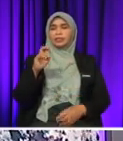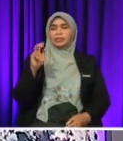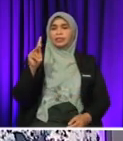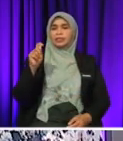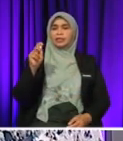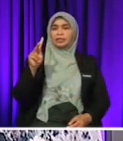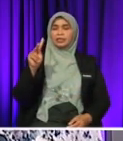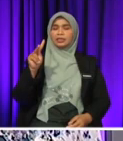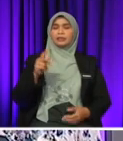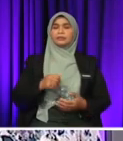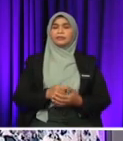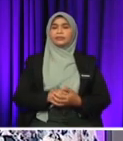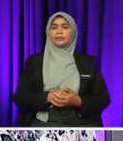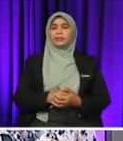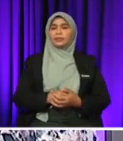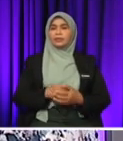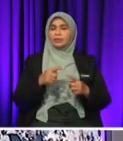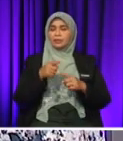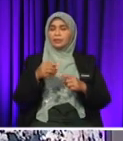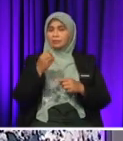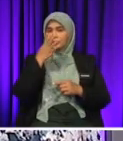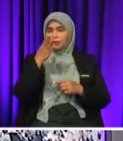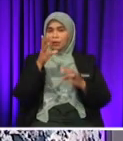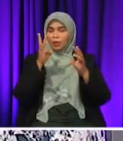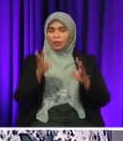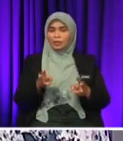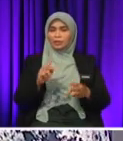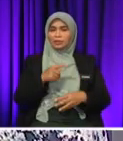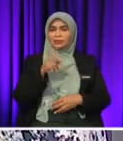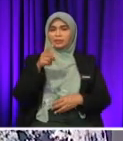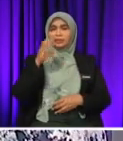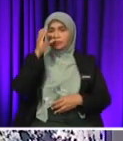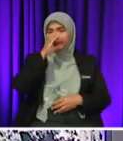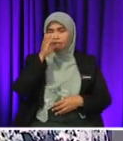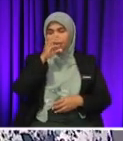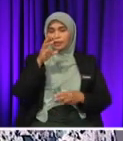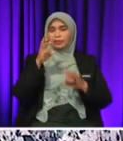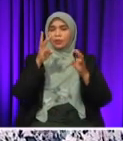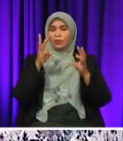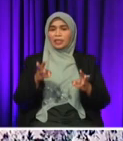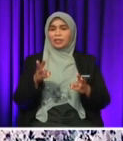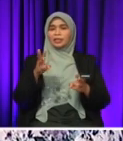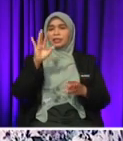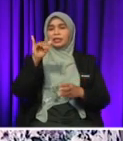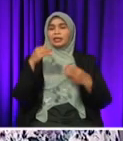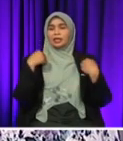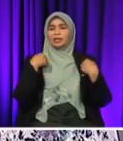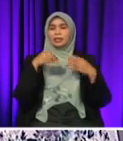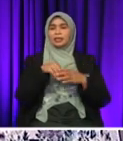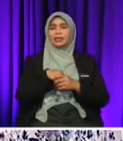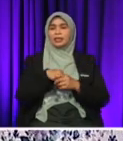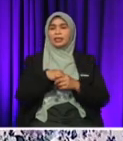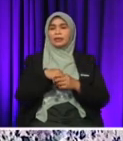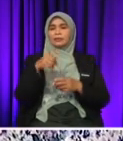nilai watak disebut pasar watak murid-murid jangan Risa kita cari saja watak yang ada dalam petikan ataupun